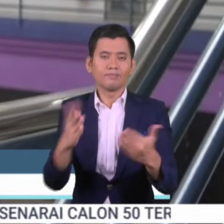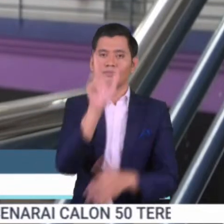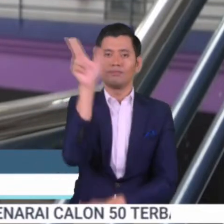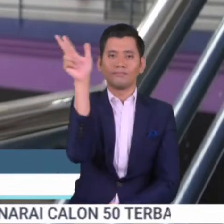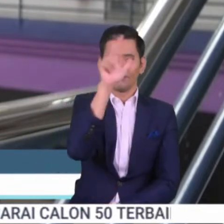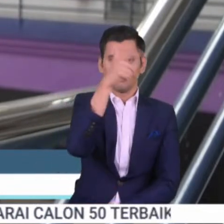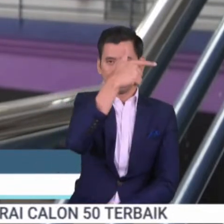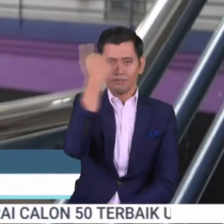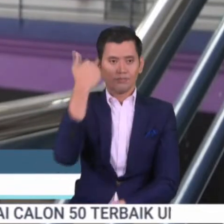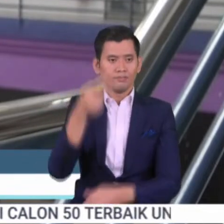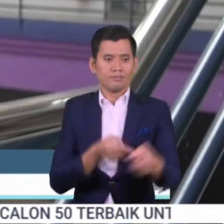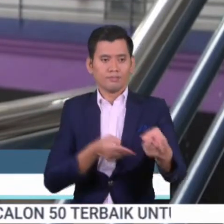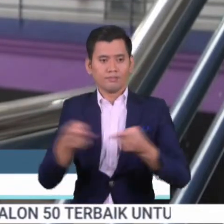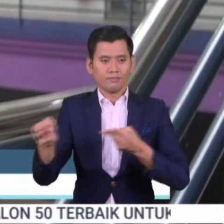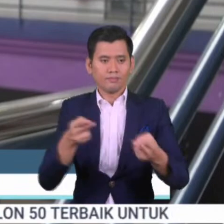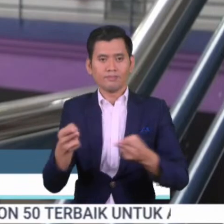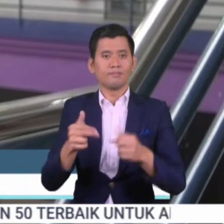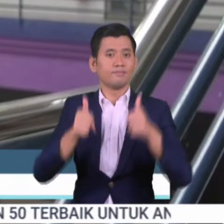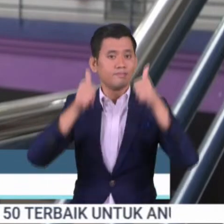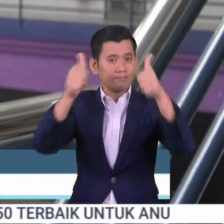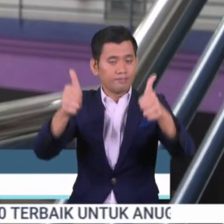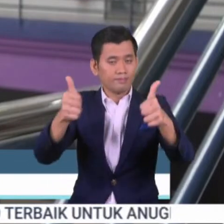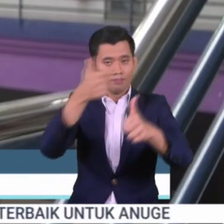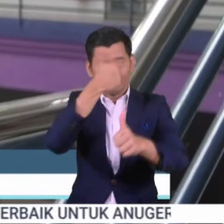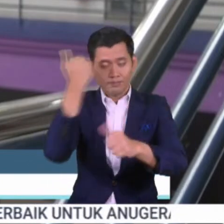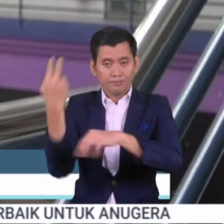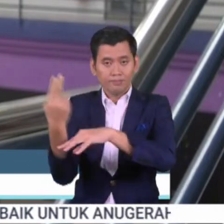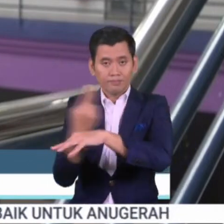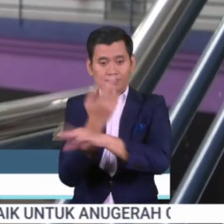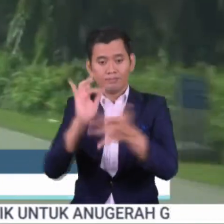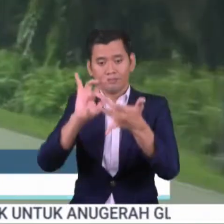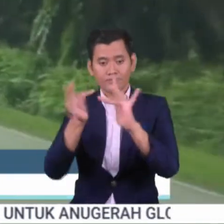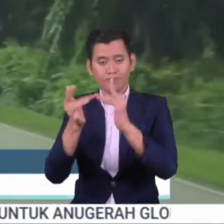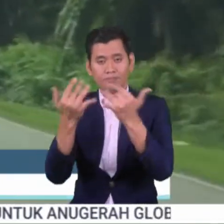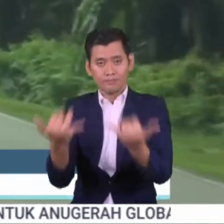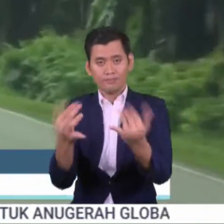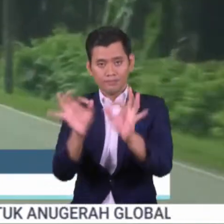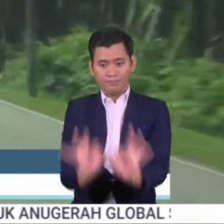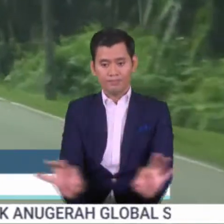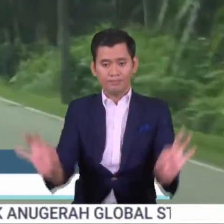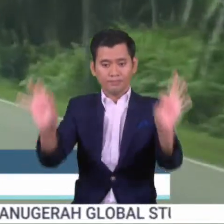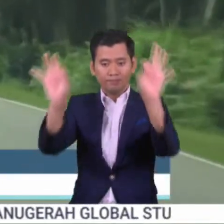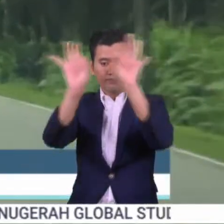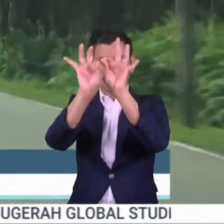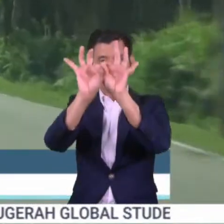kerajaan di atas inisiatif yang sangat bagus ni sebab penggunaan internet sekarang ni sangat penting.